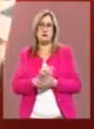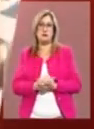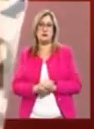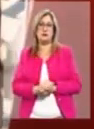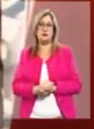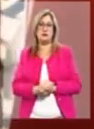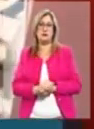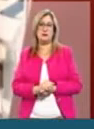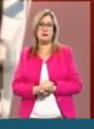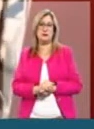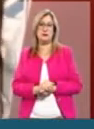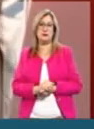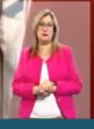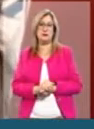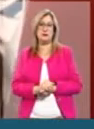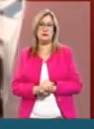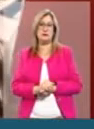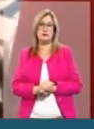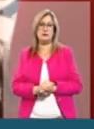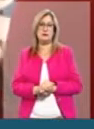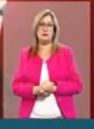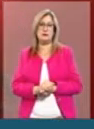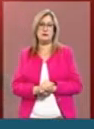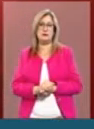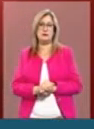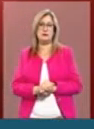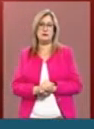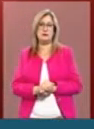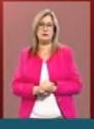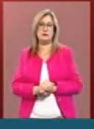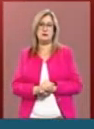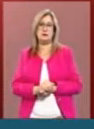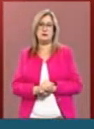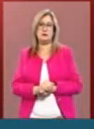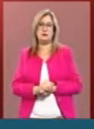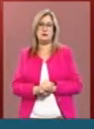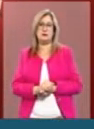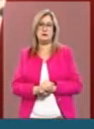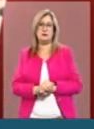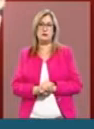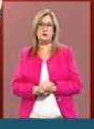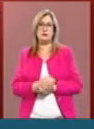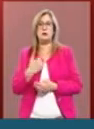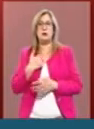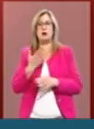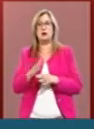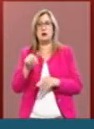жатырмыз. Отдельно өзіміз осы жерде 9-8 адам жұмыс істейміз, бәріміз бірігіп.